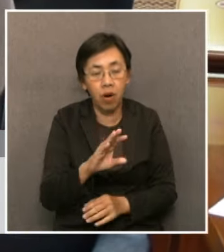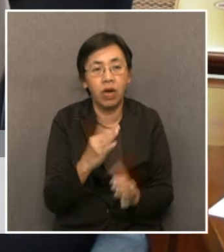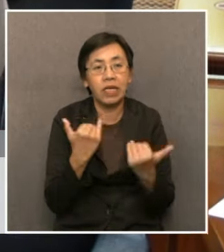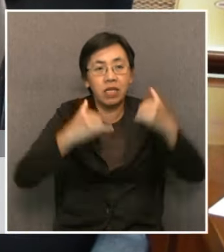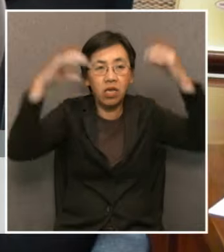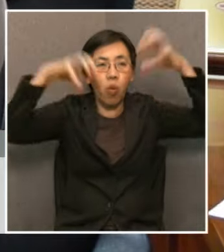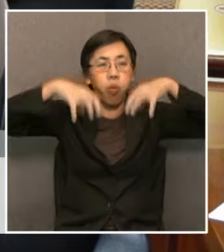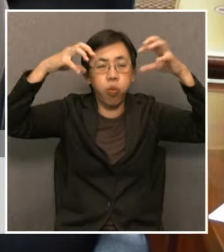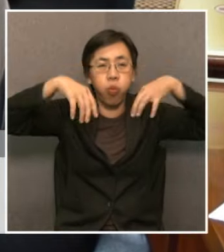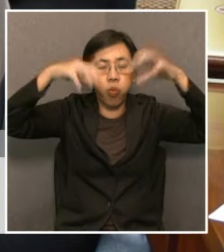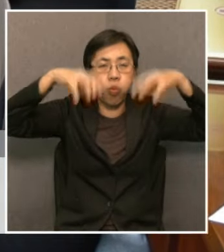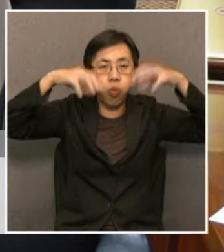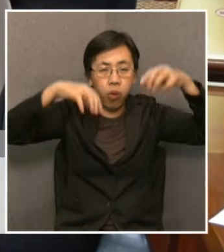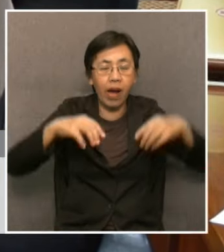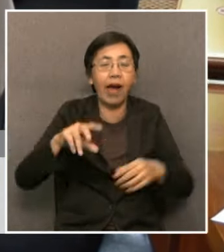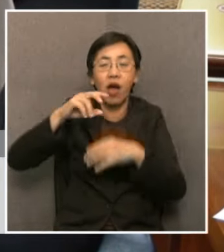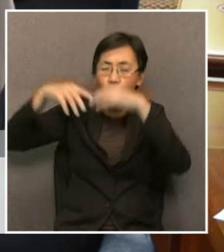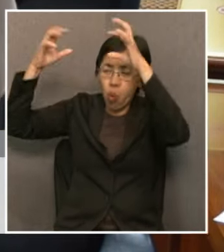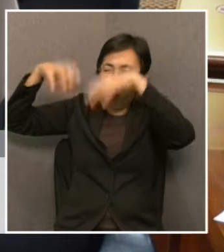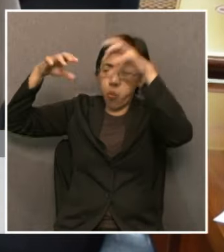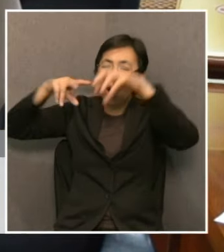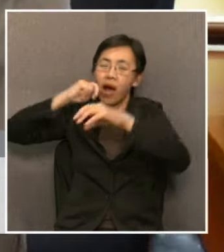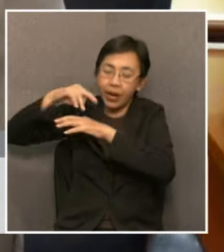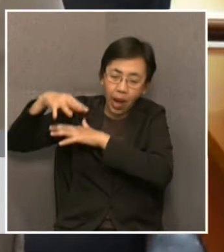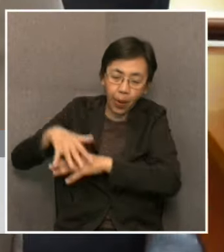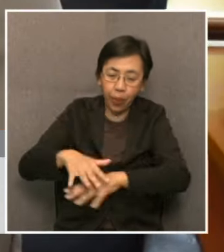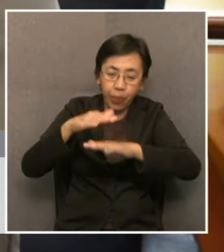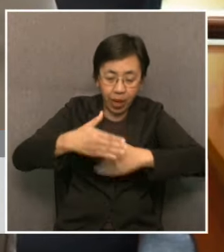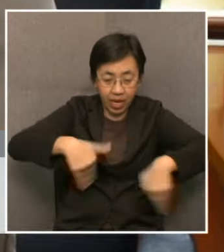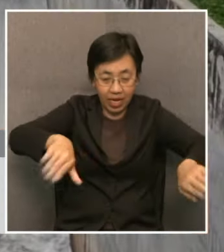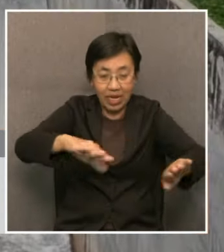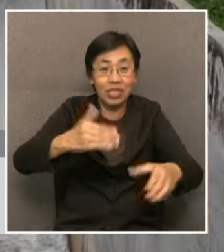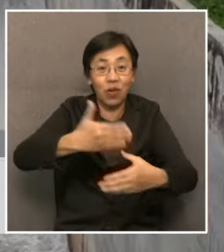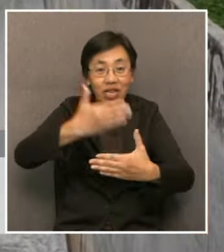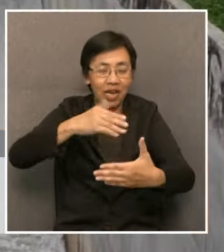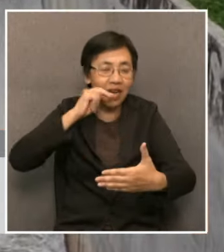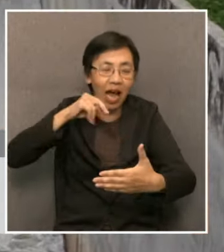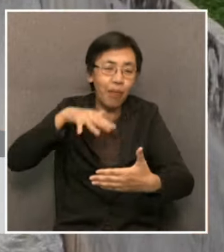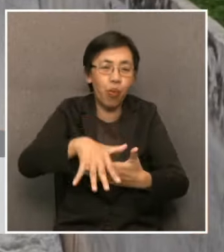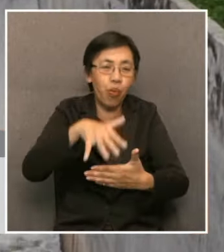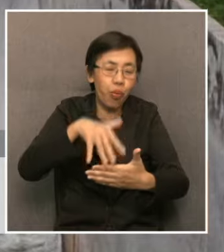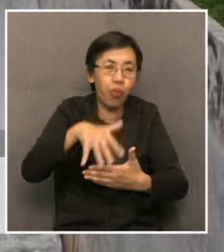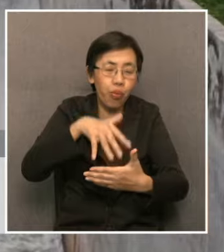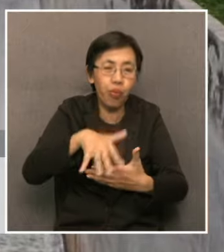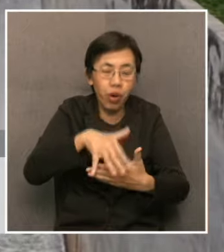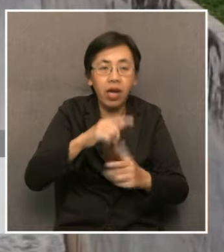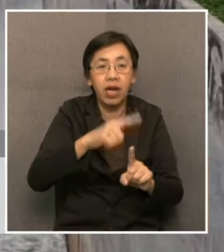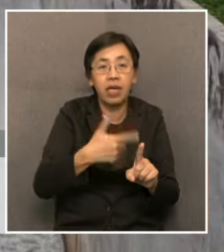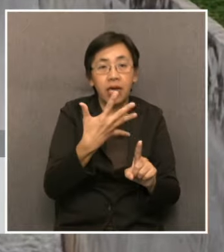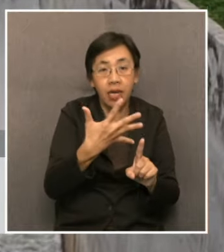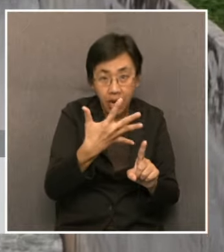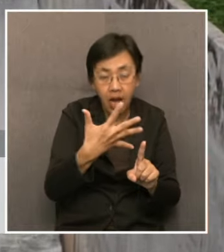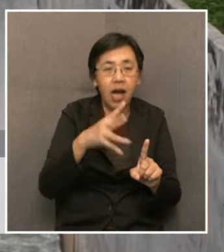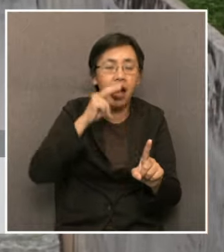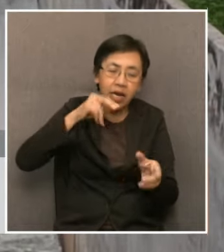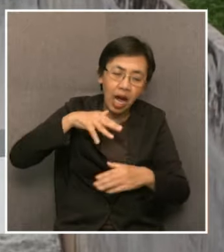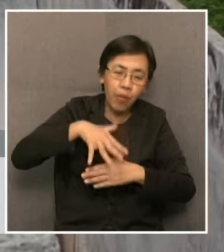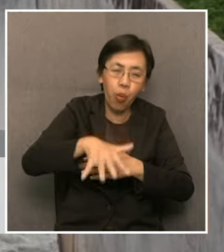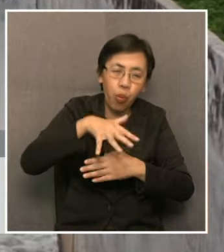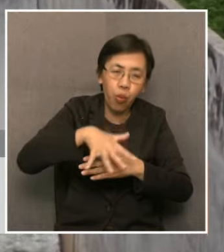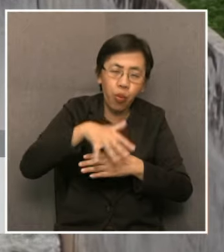บบนี้ก็มีปริมาณน้ำไหลเข้ามาเติมในอ่างเก็บน้ำเพิ่มมากขึ้นตั้งแต่ช่วงเดือนพฤษภาคมที่ผ่านมามีน้ำไหลเข้ามาแล้วมาก